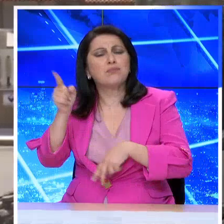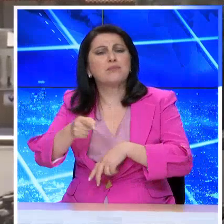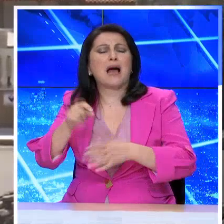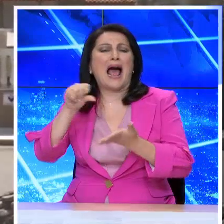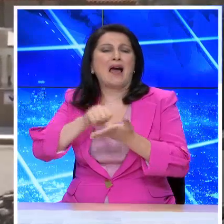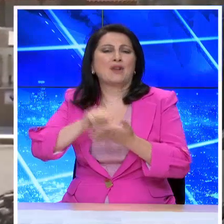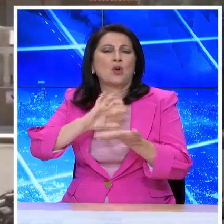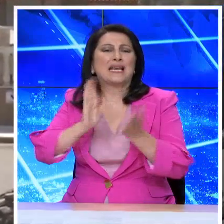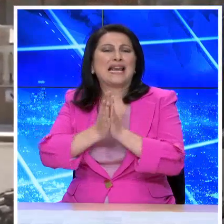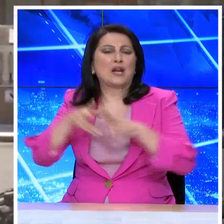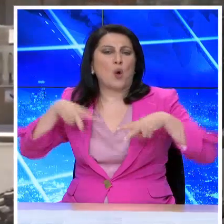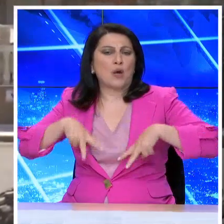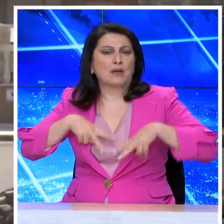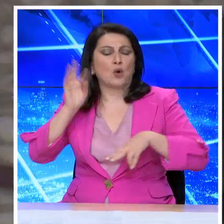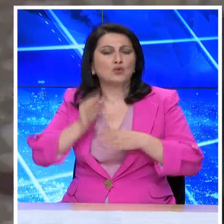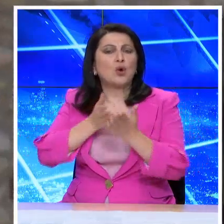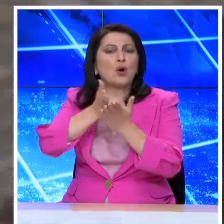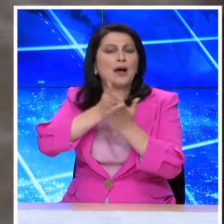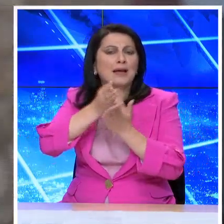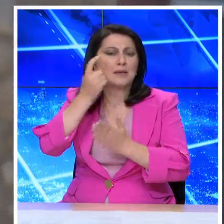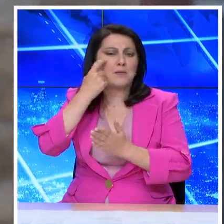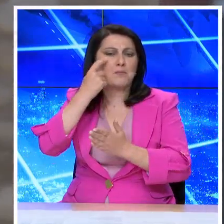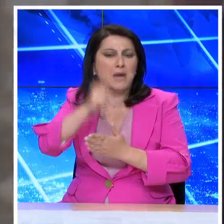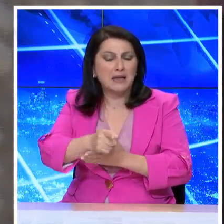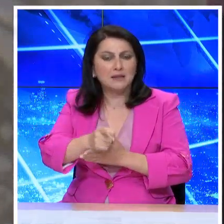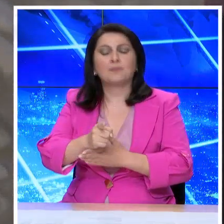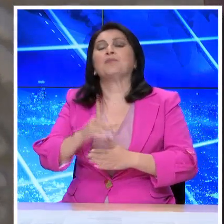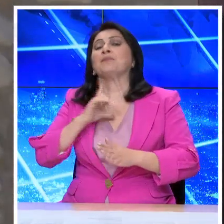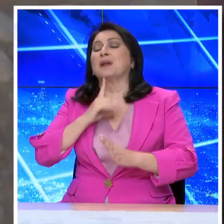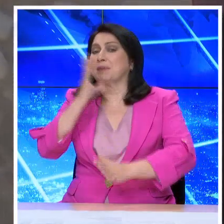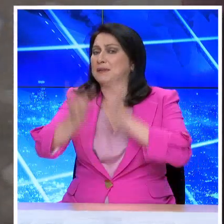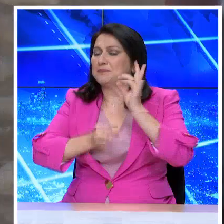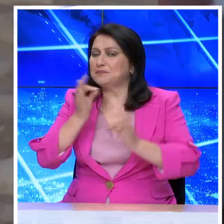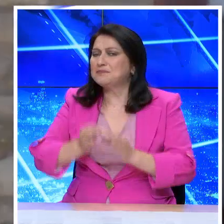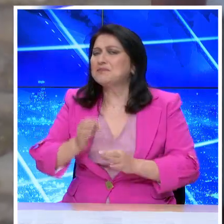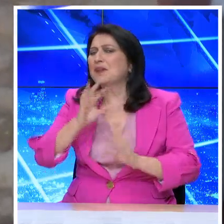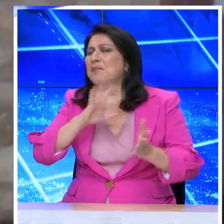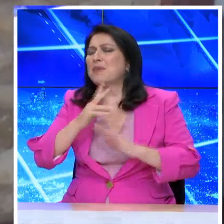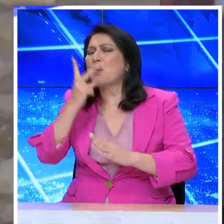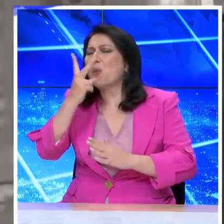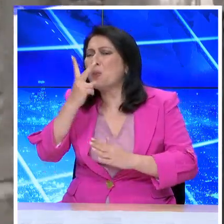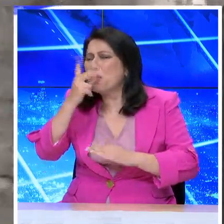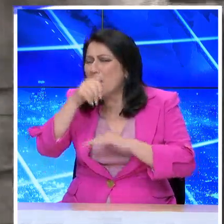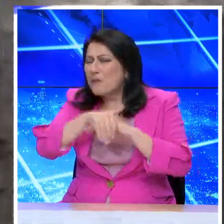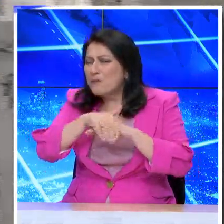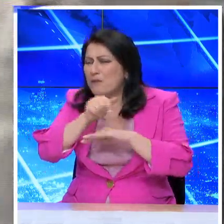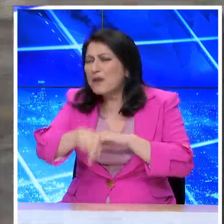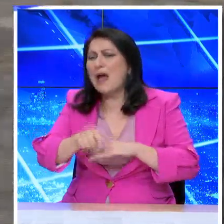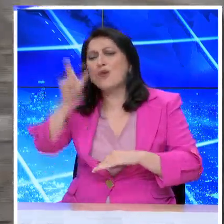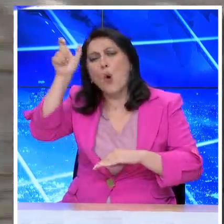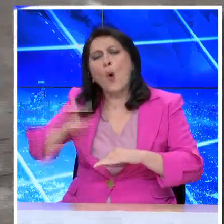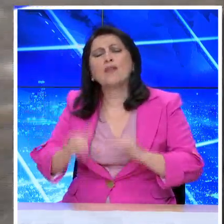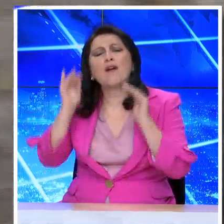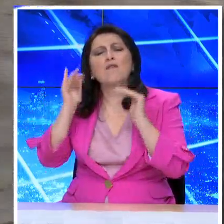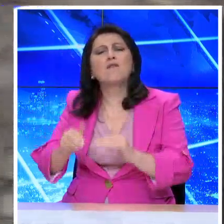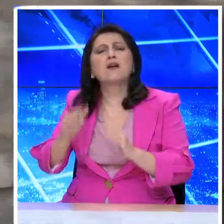σε χειρουργική επέμβαση στο μάτι. Να πάρουμε τα πράγματα από την αρχή. Λίγο μετά τις 2 τα ξημερώματα, ο 70χρονος, ο οποίος μένει τα τελευταία χρόνια στο